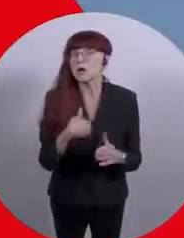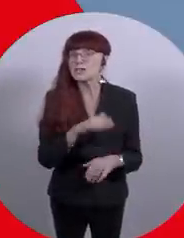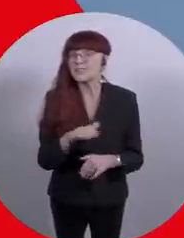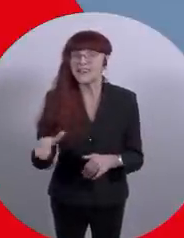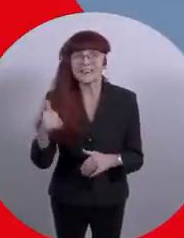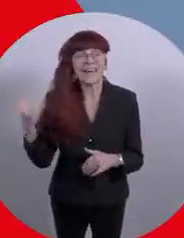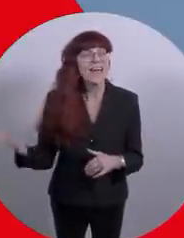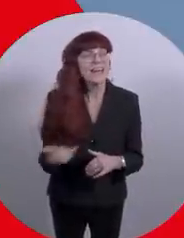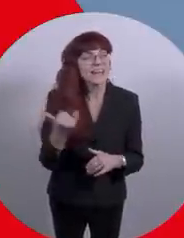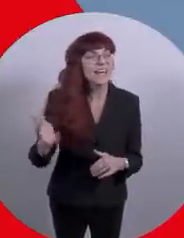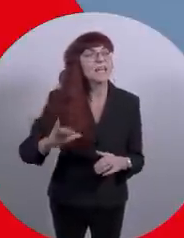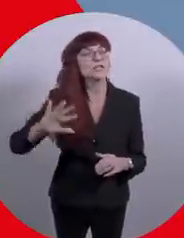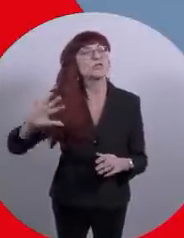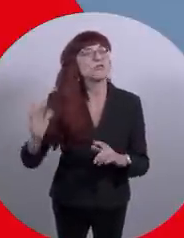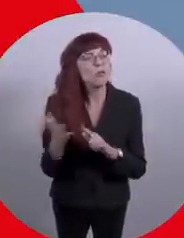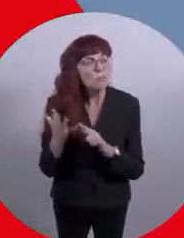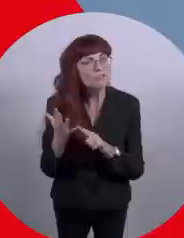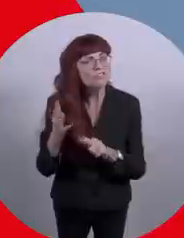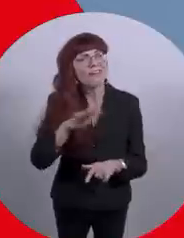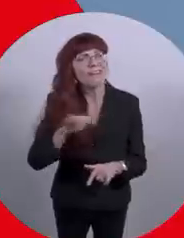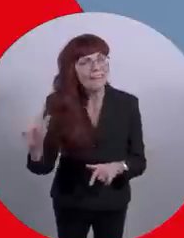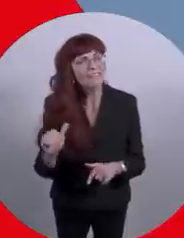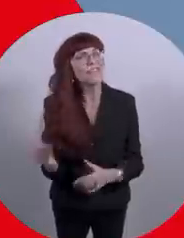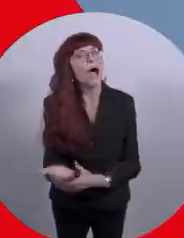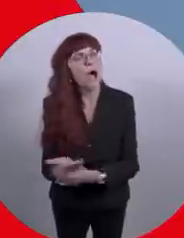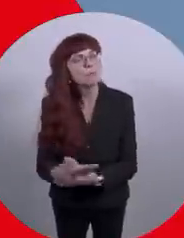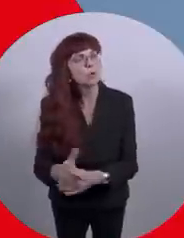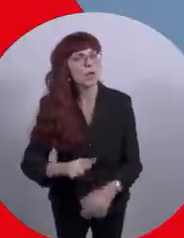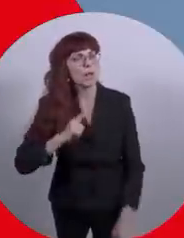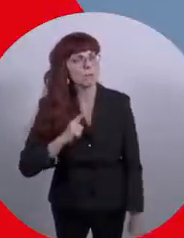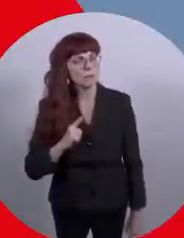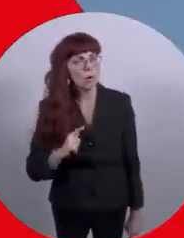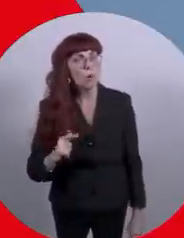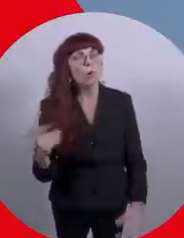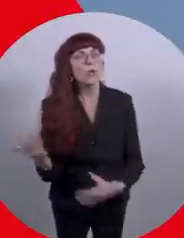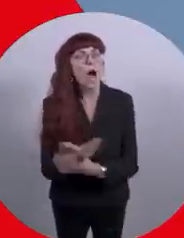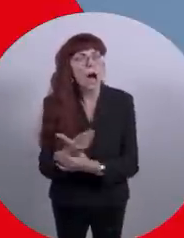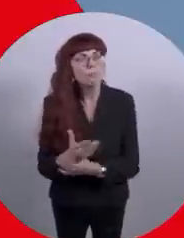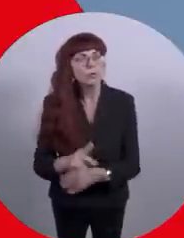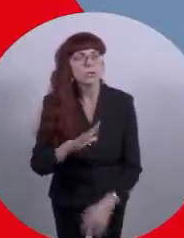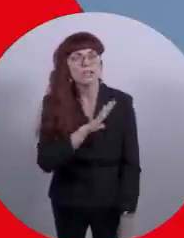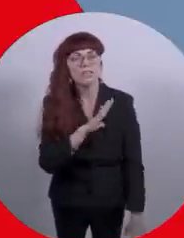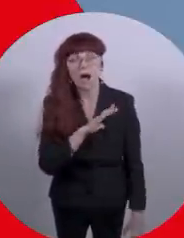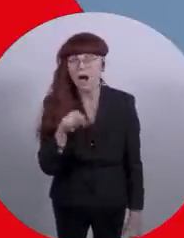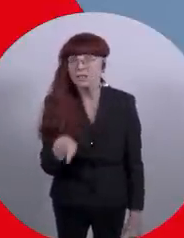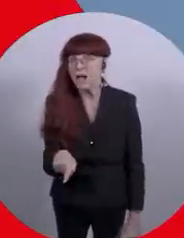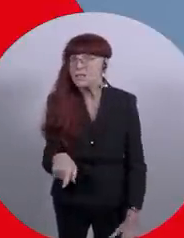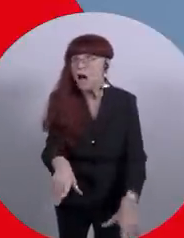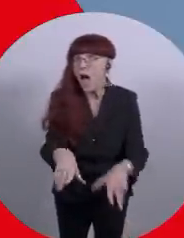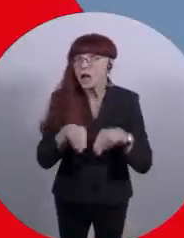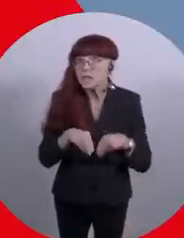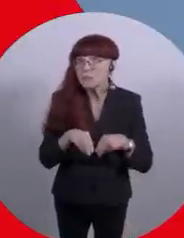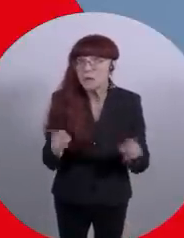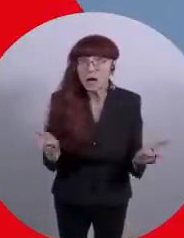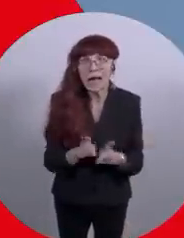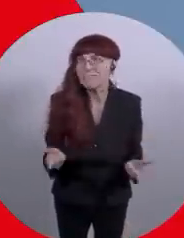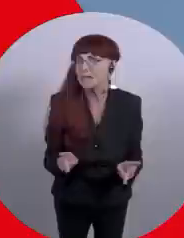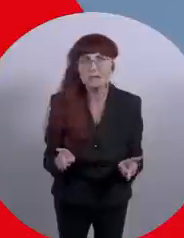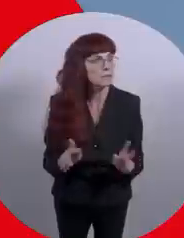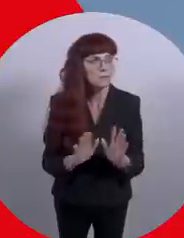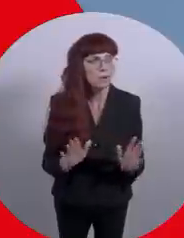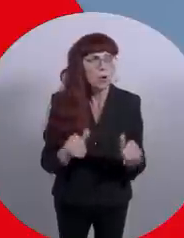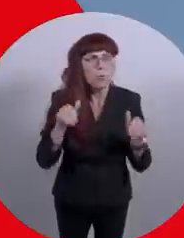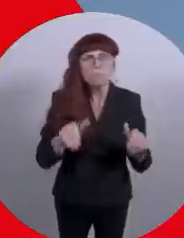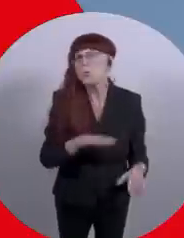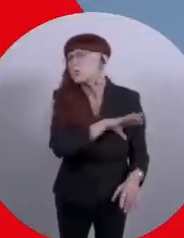in Armut lebt oder armutsgefährdet ist hat Zustand den wir keine Sekunde hinnehmen dürfen liebe Genossinnen und Genossen alles tun